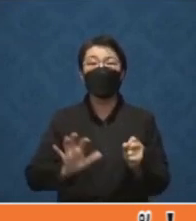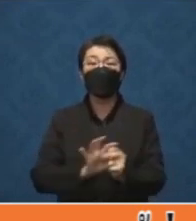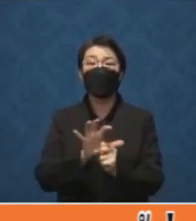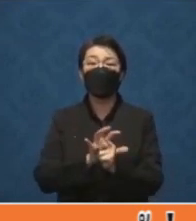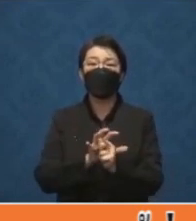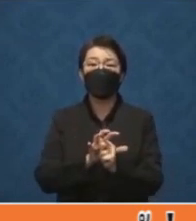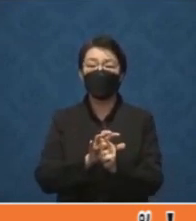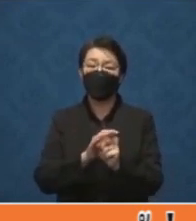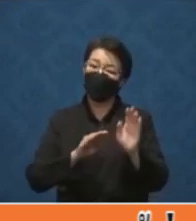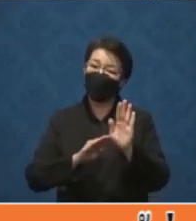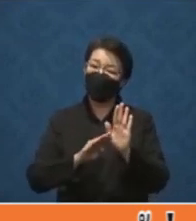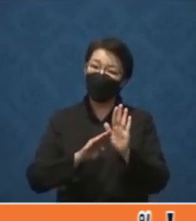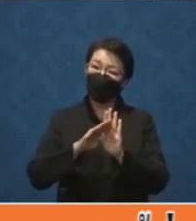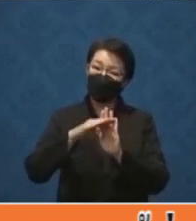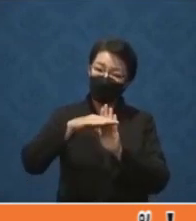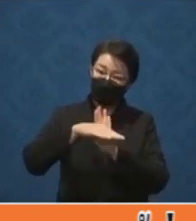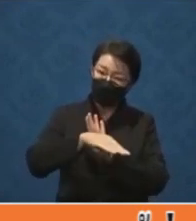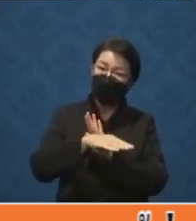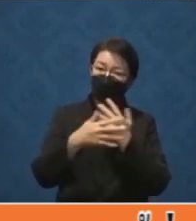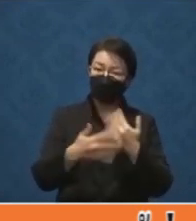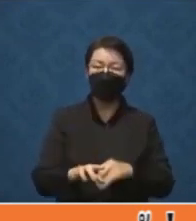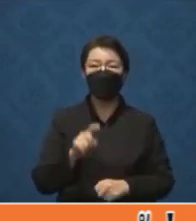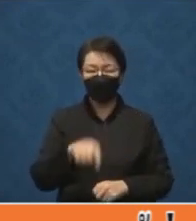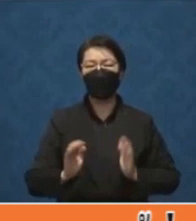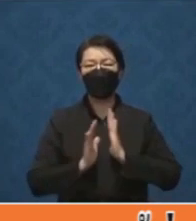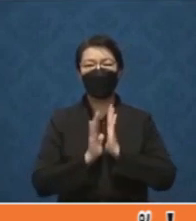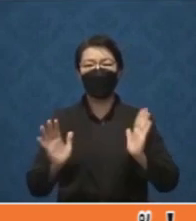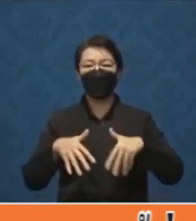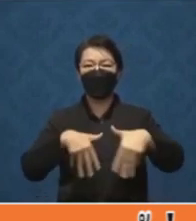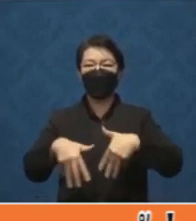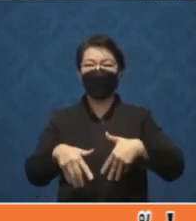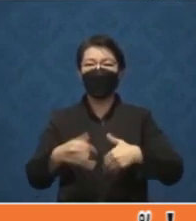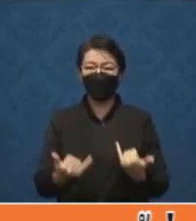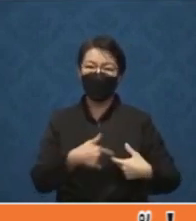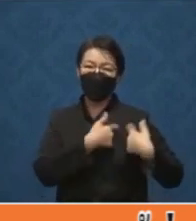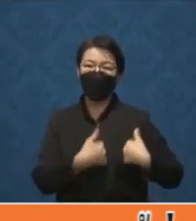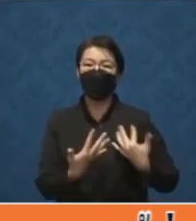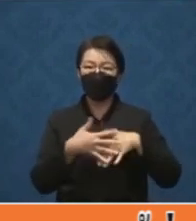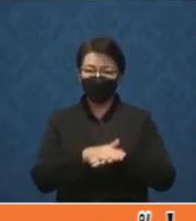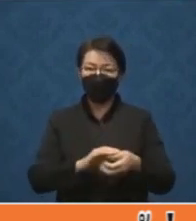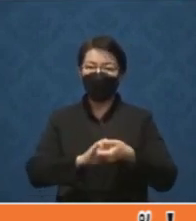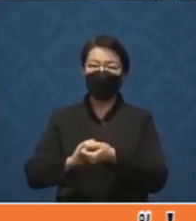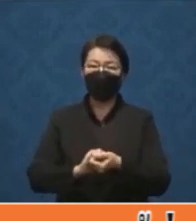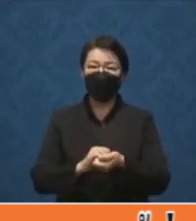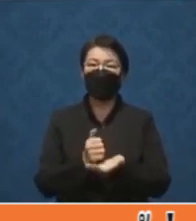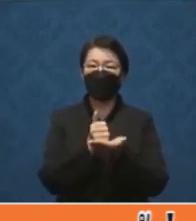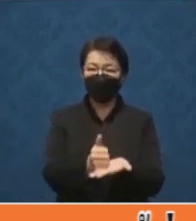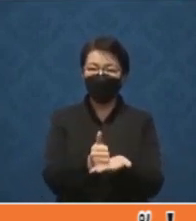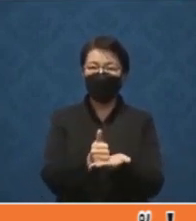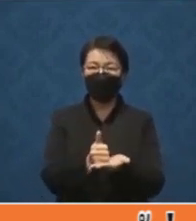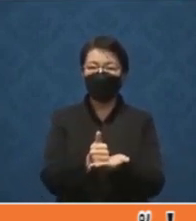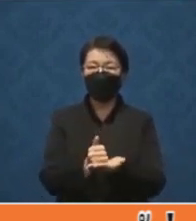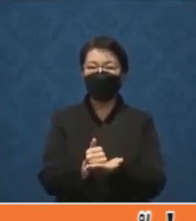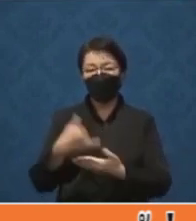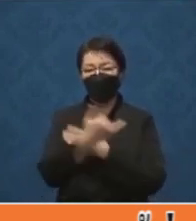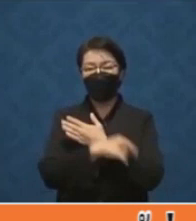ดีขึ้นมากซึ่งเราต้องขอบคุณพี่น้องประชาชนที่ช่วยกันพาสถานการณ์ของประเทศชาติ